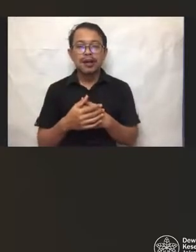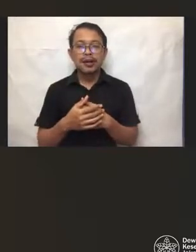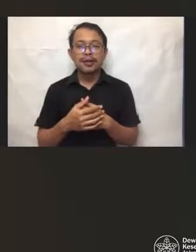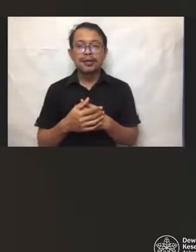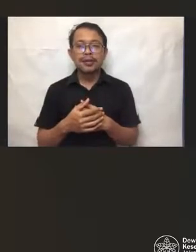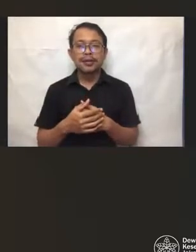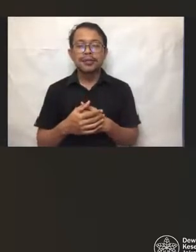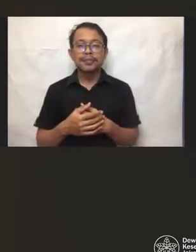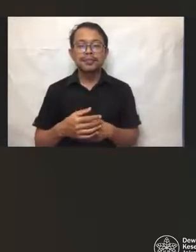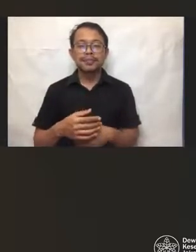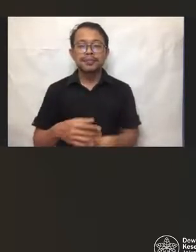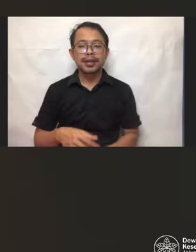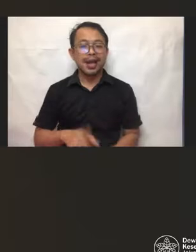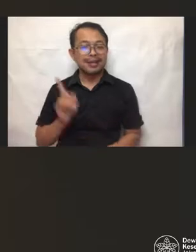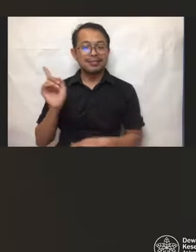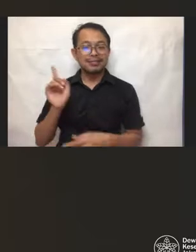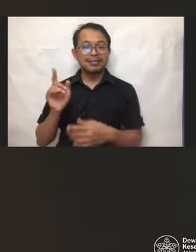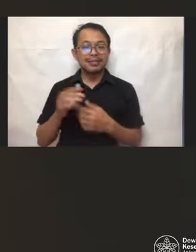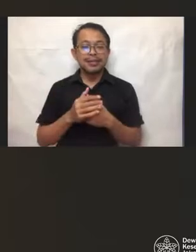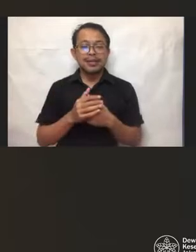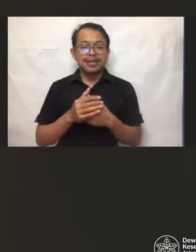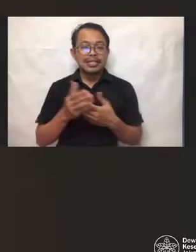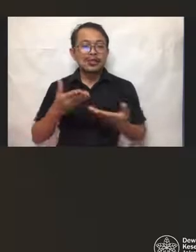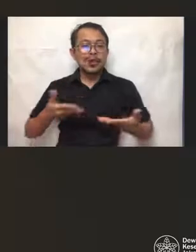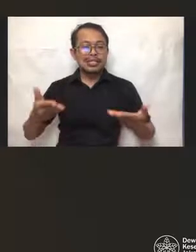Nah, inilah gambaran sebetulnya ya yang